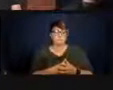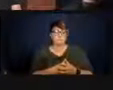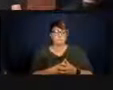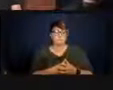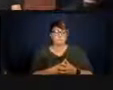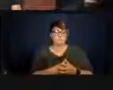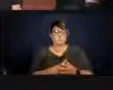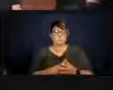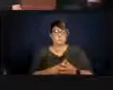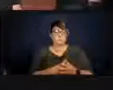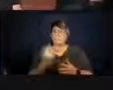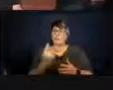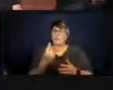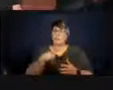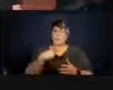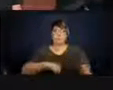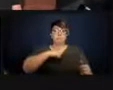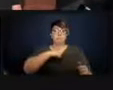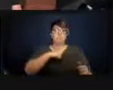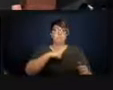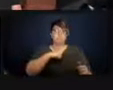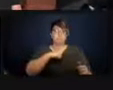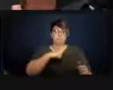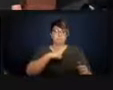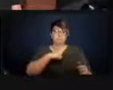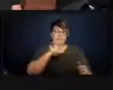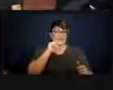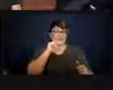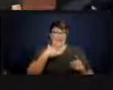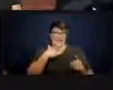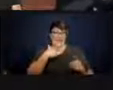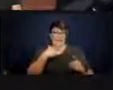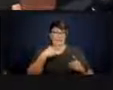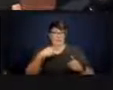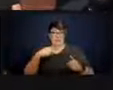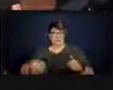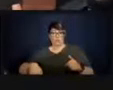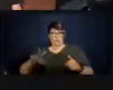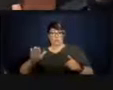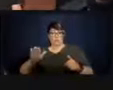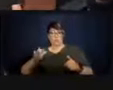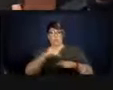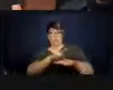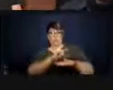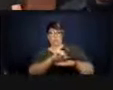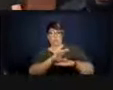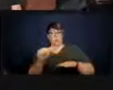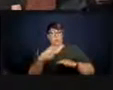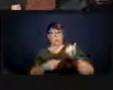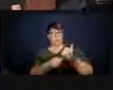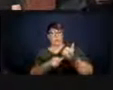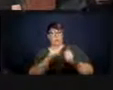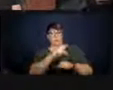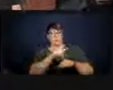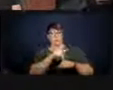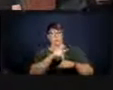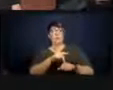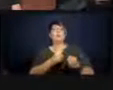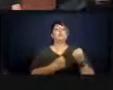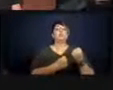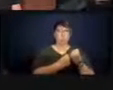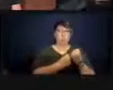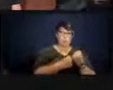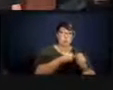أنا فخورة أقول بأنني أنا عندما كنت مديرة في هذه المدرسة لم يكن لدينا